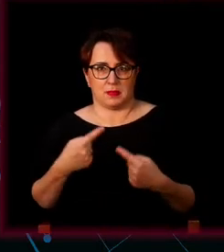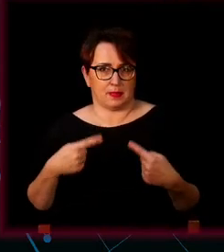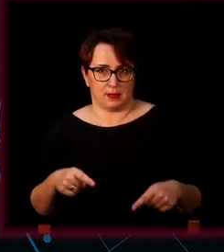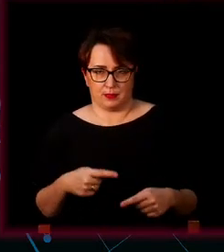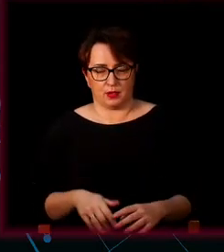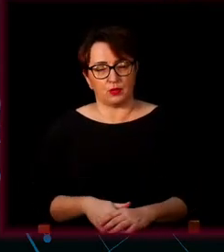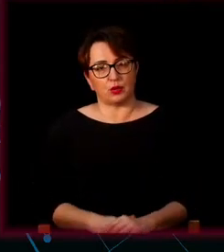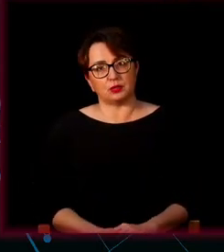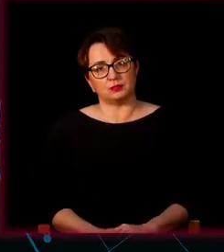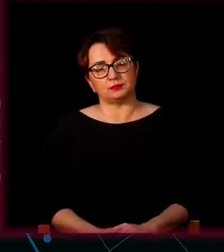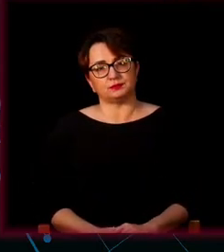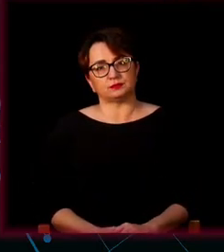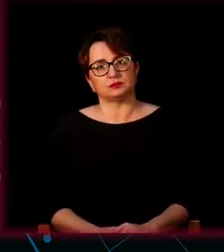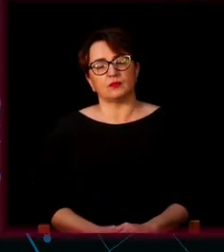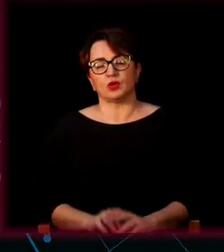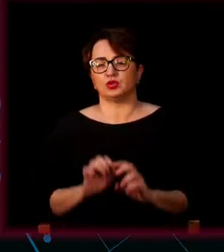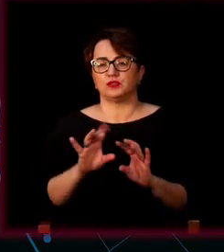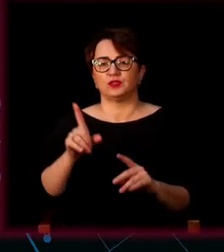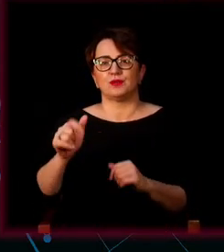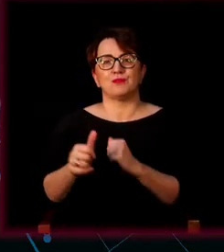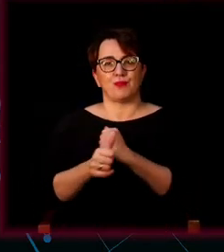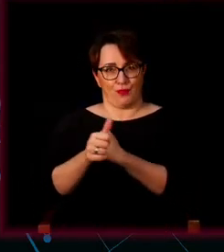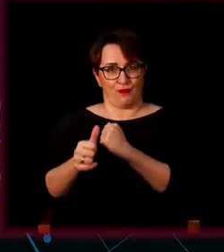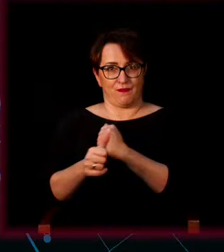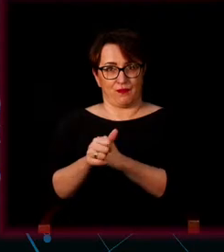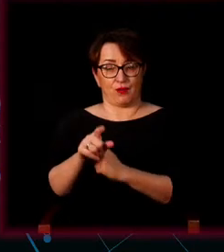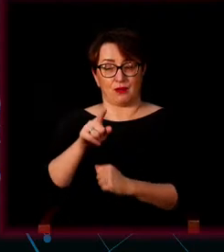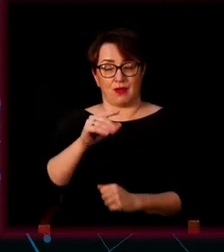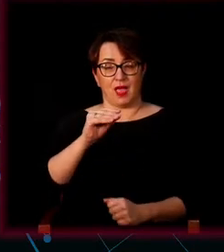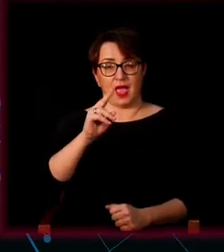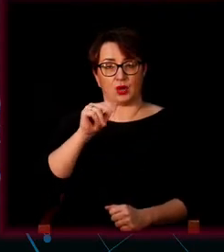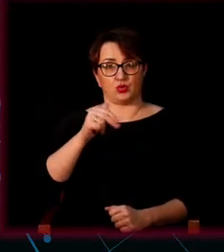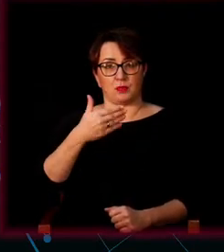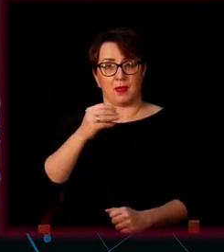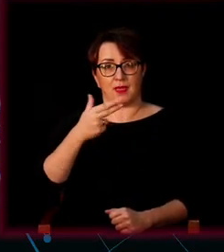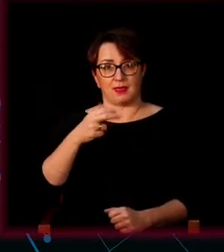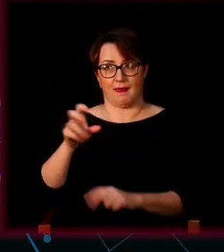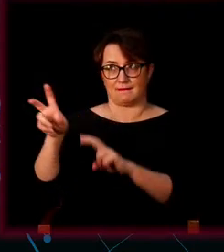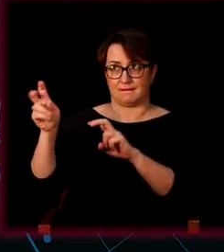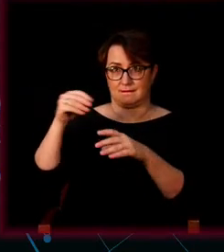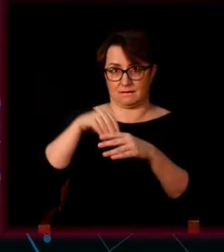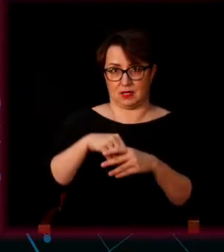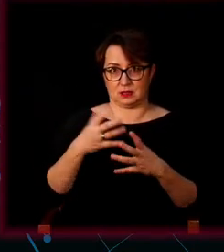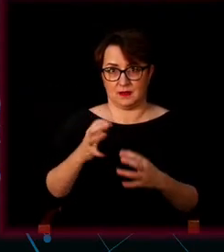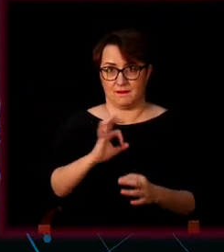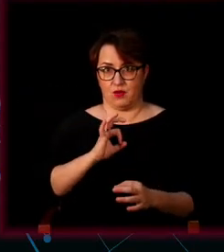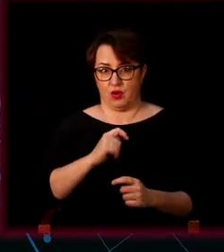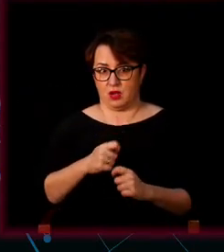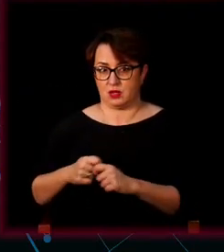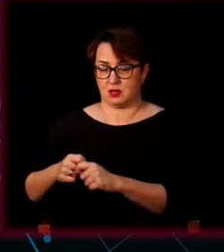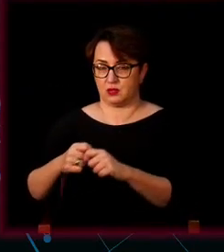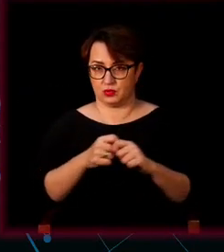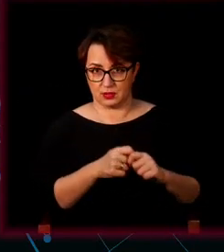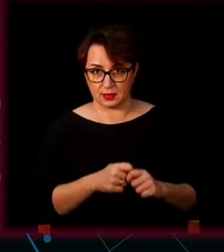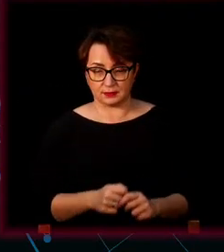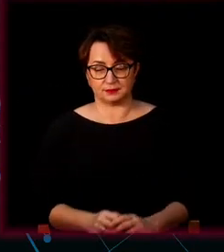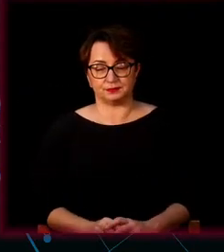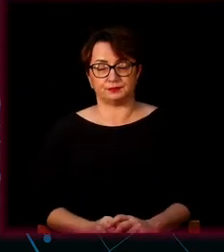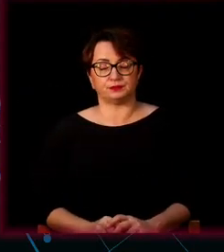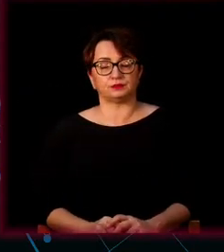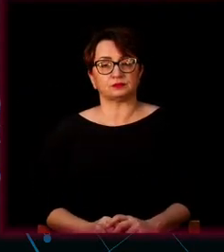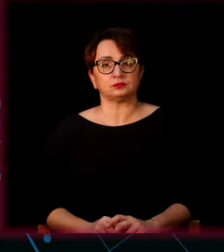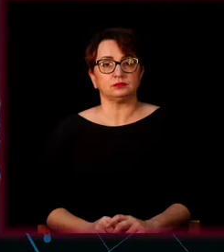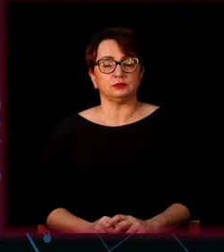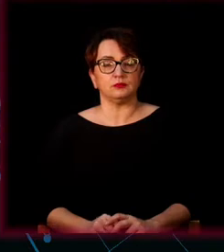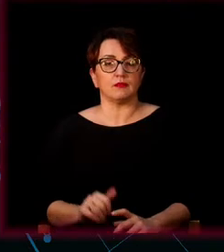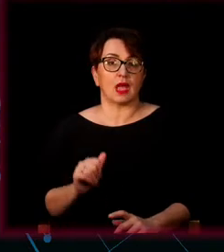etapu. Jest to oczywiście jeden z powodów, dla których Ekumena chce ich wciągnąć w tą swoją w Unię, żeby też